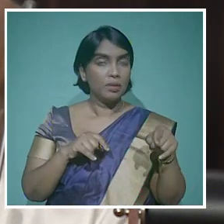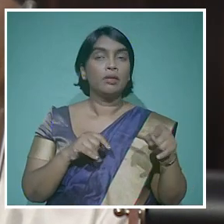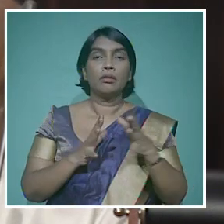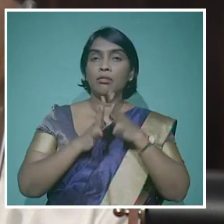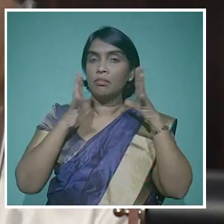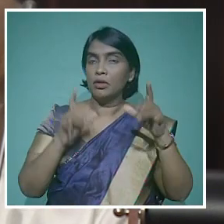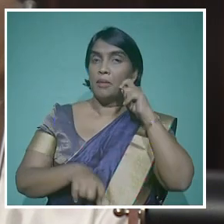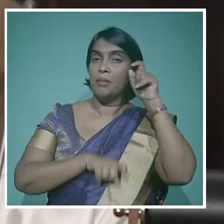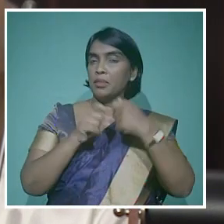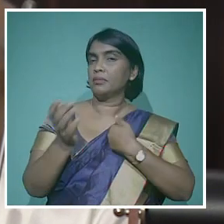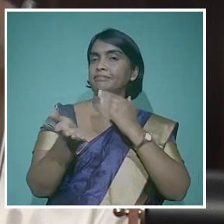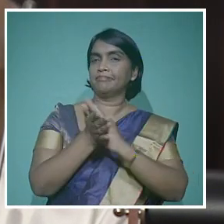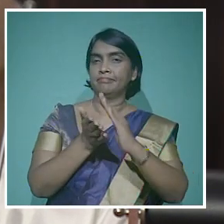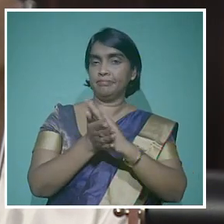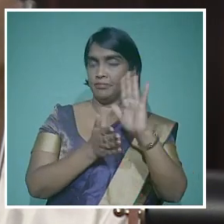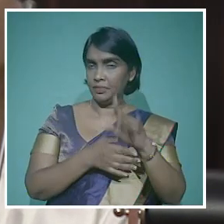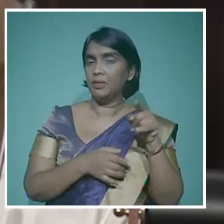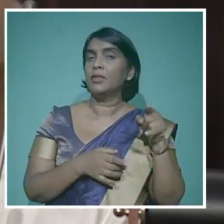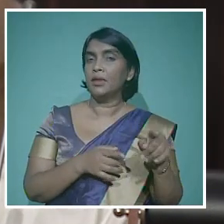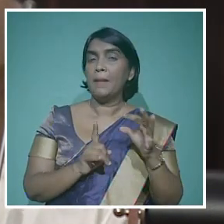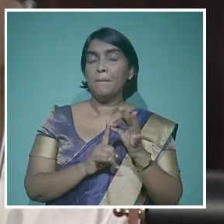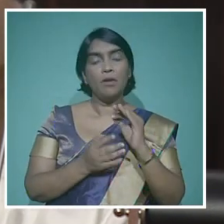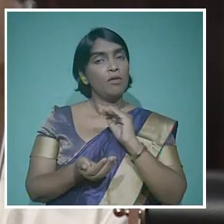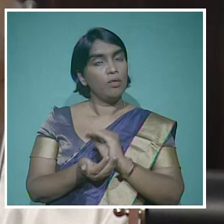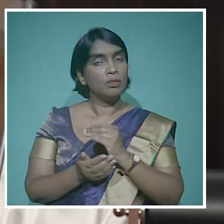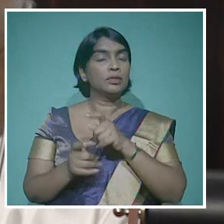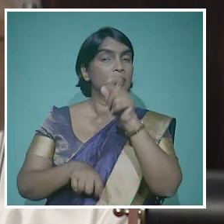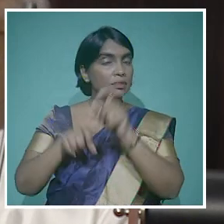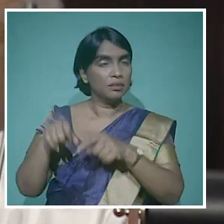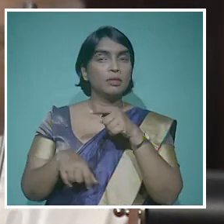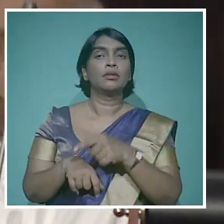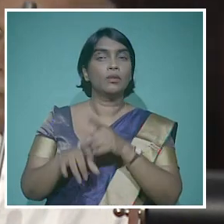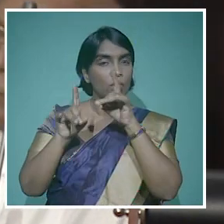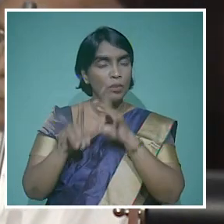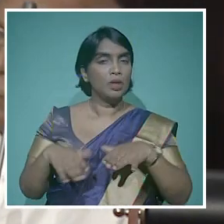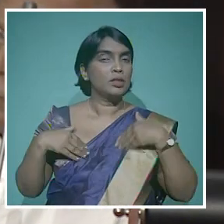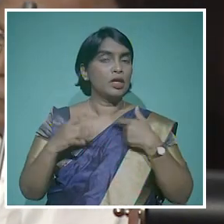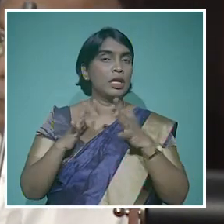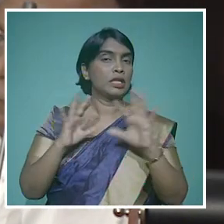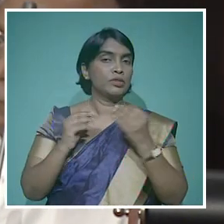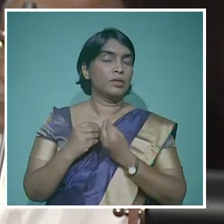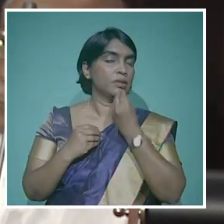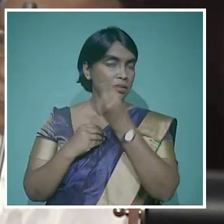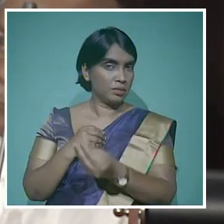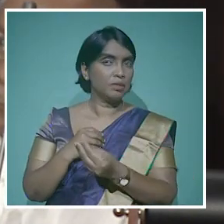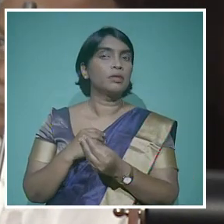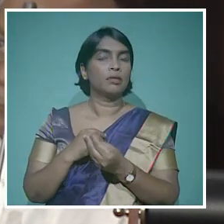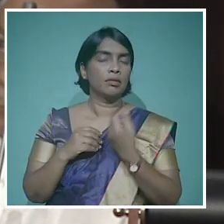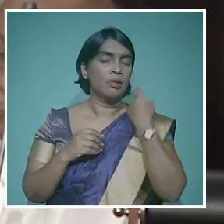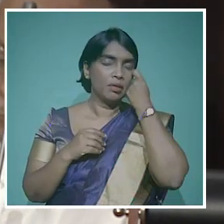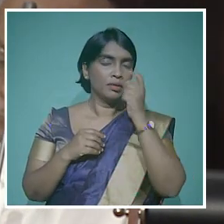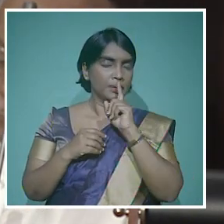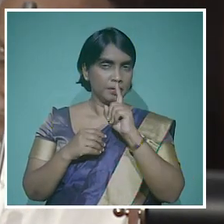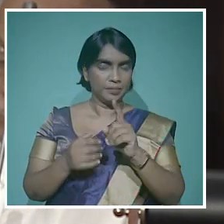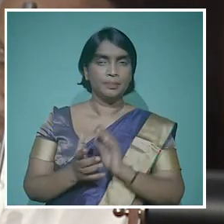විශාල පිරිසකට සහනයක් සැලසෙන අතර පෞද්ගලික අංශයේ සේවකයන්ටද මෙවැනි සෞඛ්‍ය රක්ෂණයක් ලබා දීමට යෝජනා